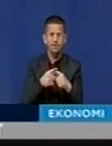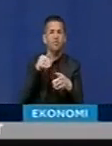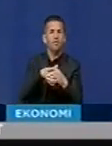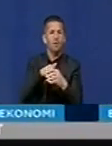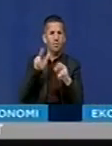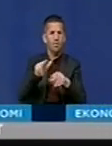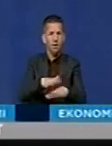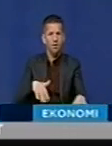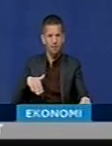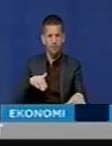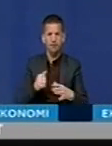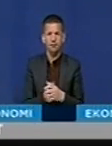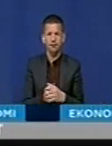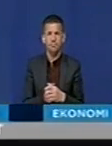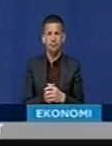kuvend.